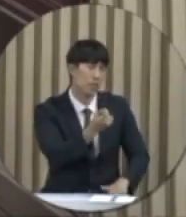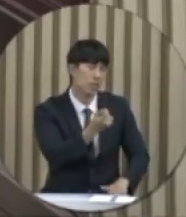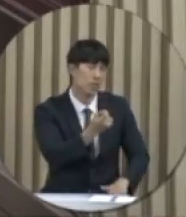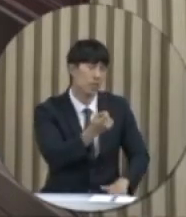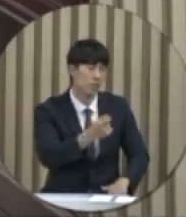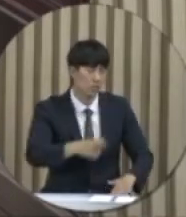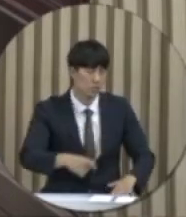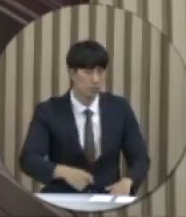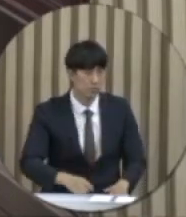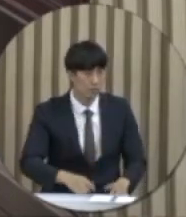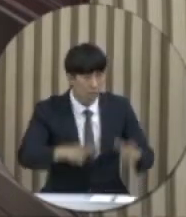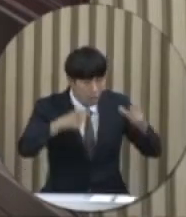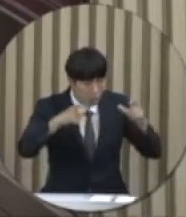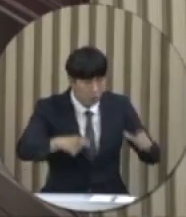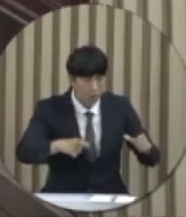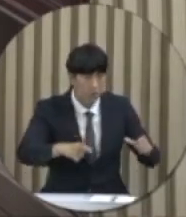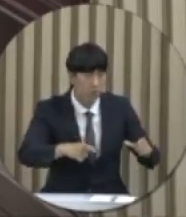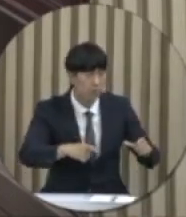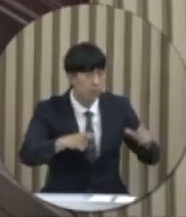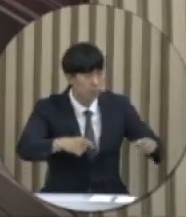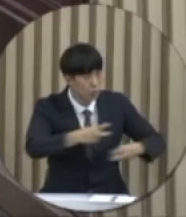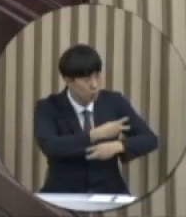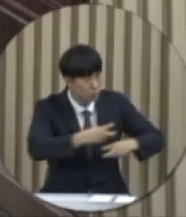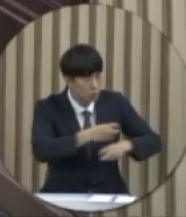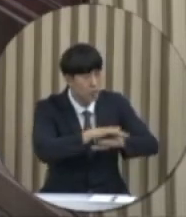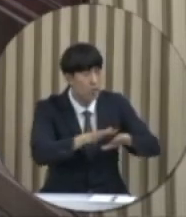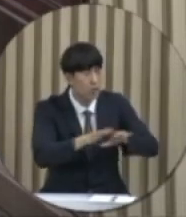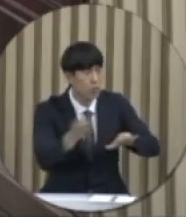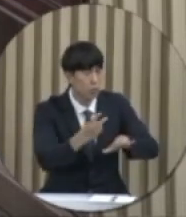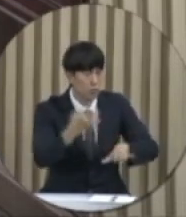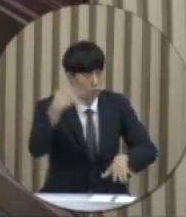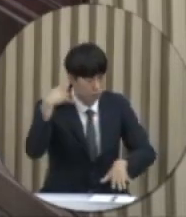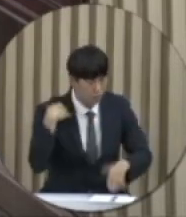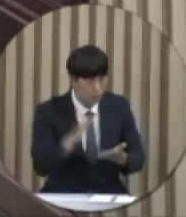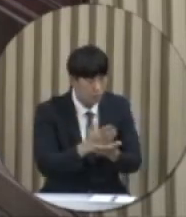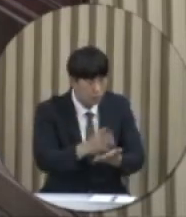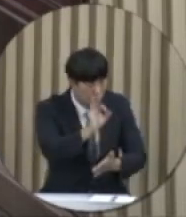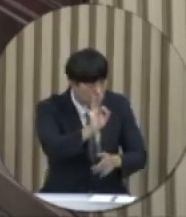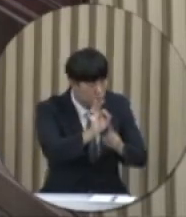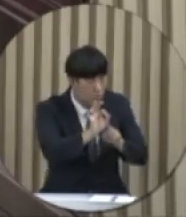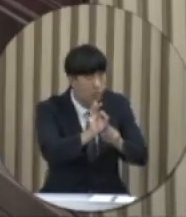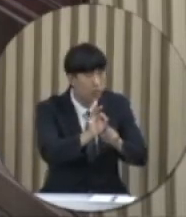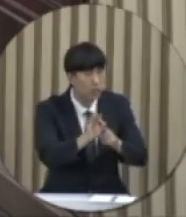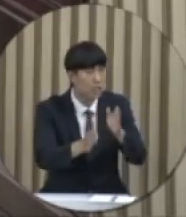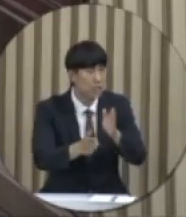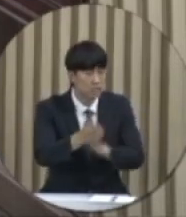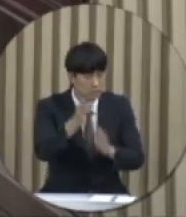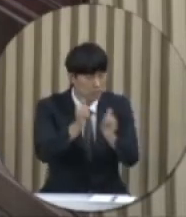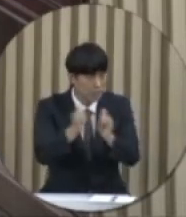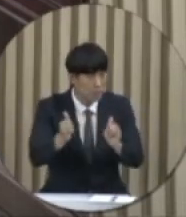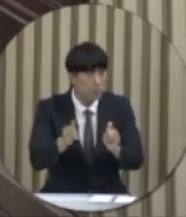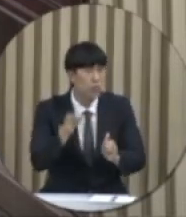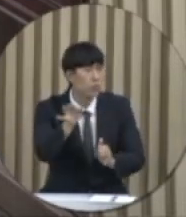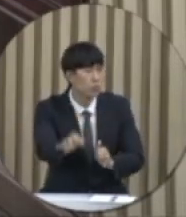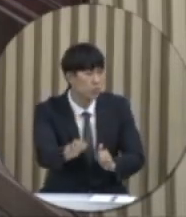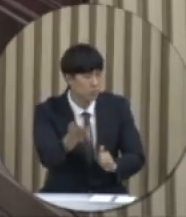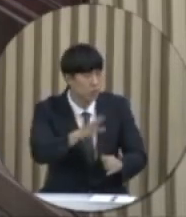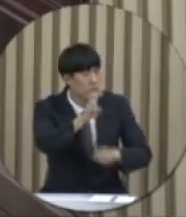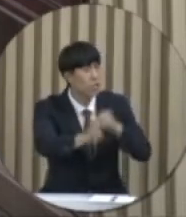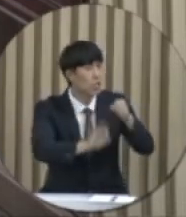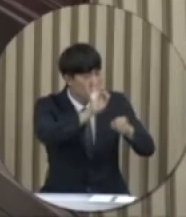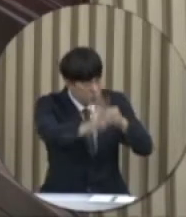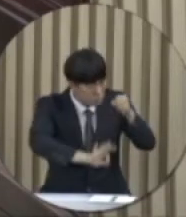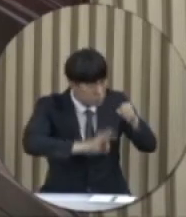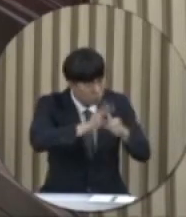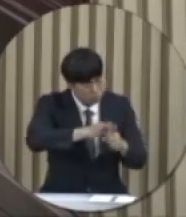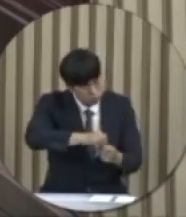광역교통 대책과 분담금은 다 주민이 낸 돈인데 왜 10년이 지나야지만 이게